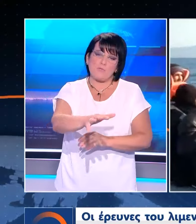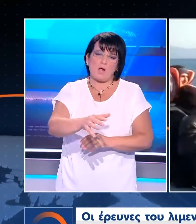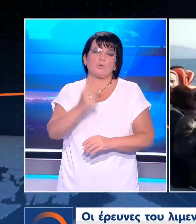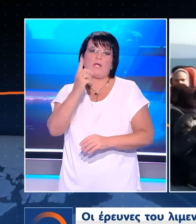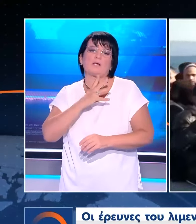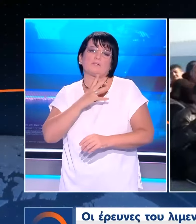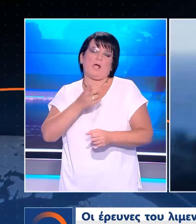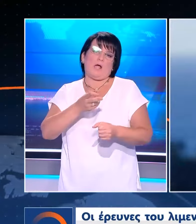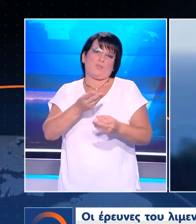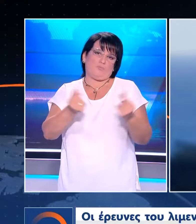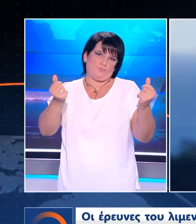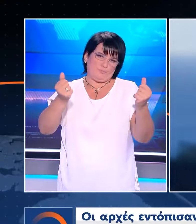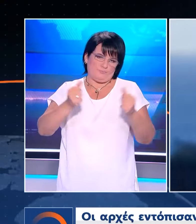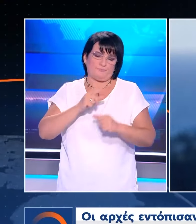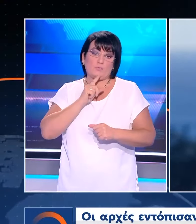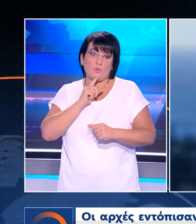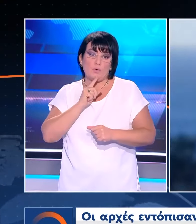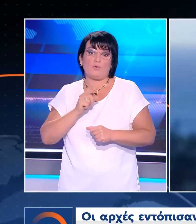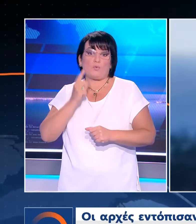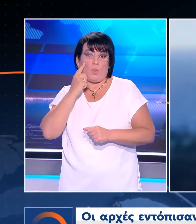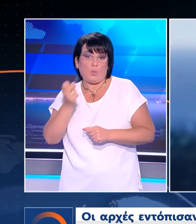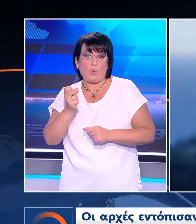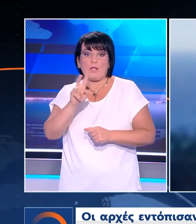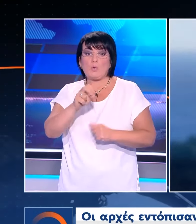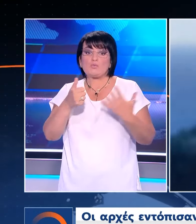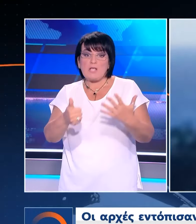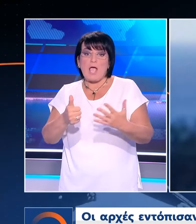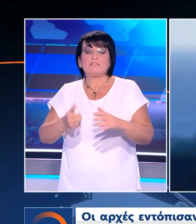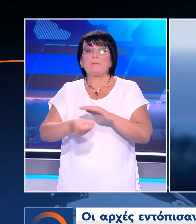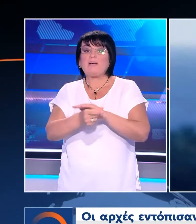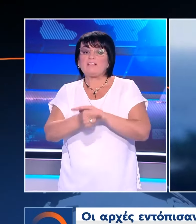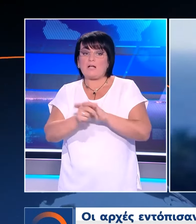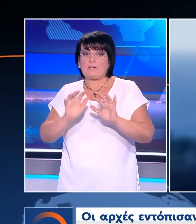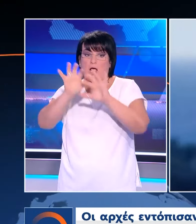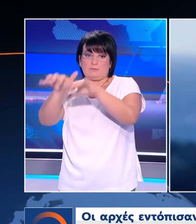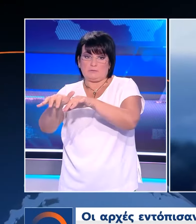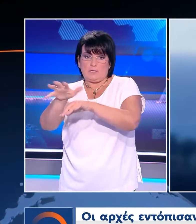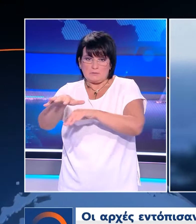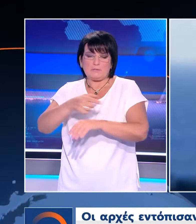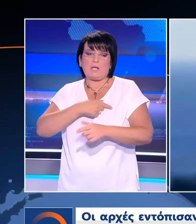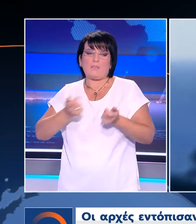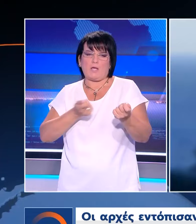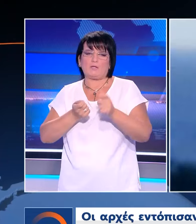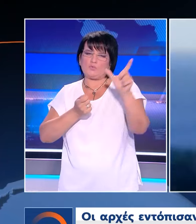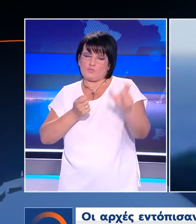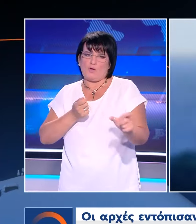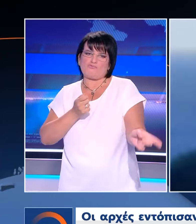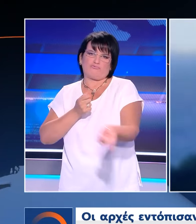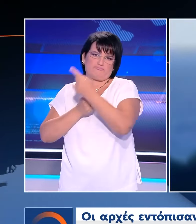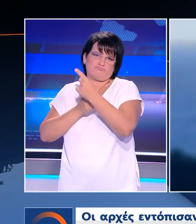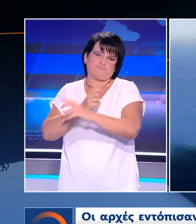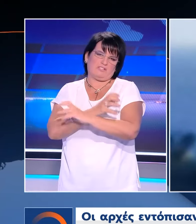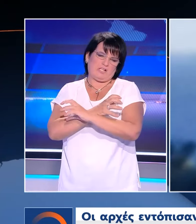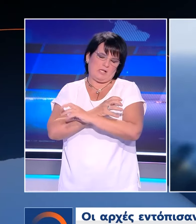αγνοείται ένας άνθρωπος οι αρχές εντόπισαν στην ξηρά 26 μετανάστες ανάμεσά τους και ο διακινητής ο οποίος οδηγείται